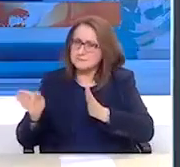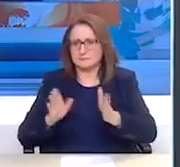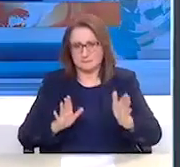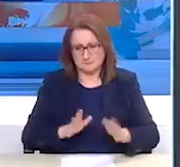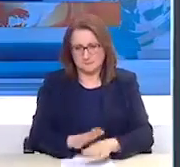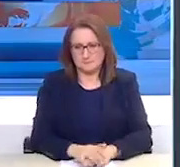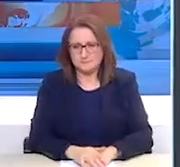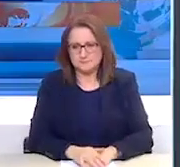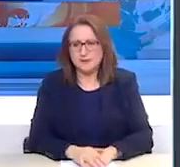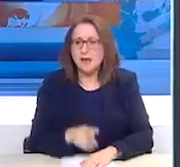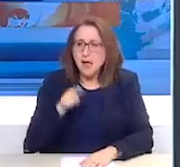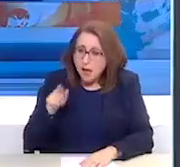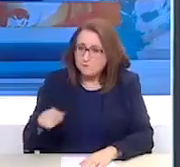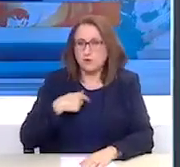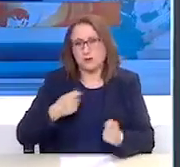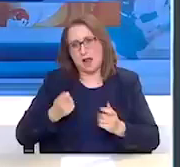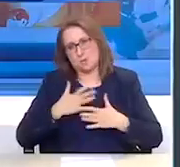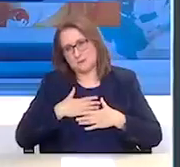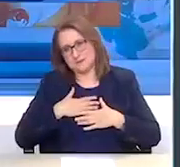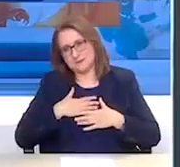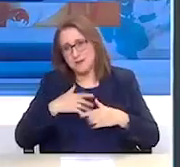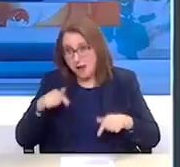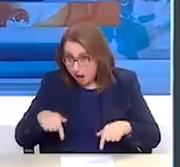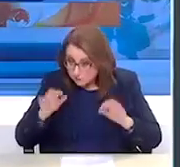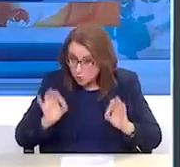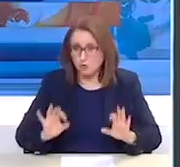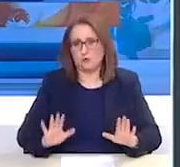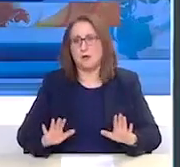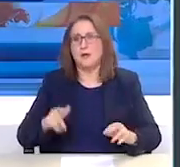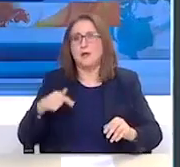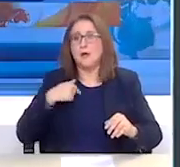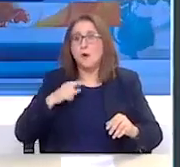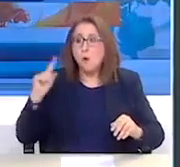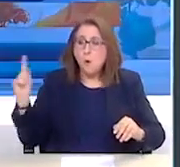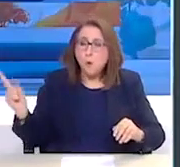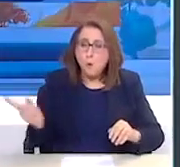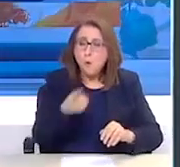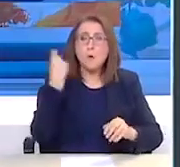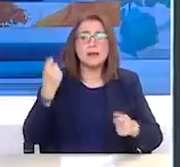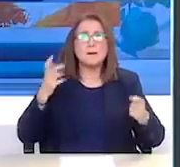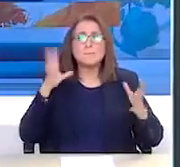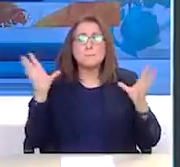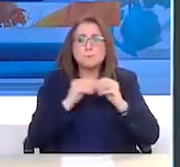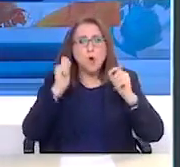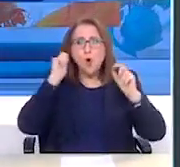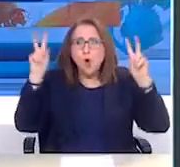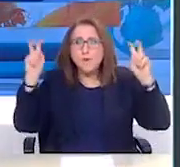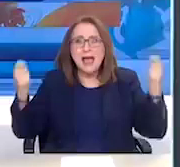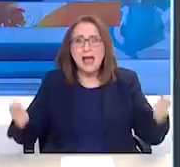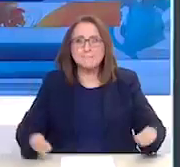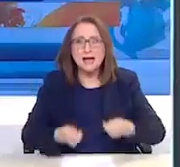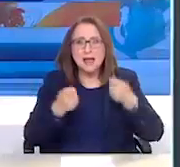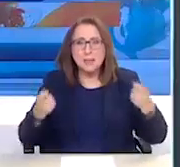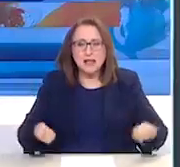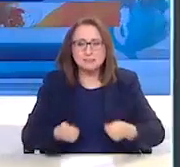σε πρωτοβάθμιο επίπεδο. Και αυτό κάνουμε. Δραστηριοποιούμε όλο το πλέγμα των επαγγελματιών υγείας, έτσι ώστε σε πρωτοβάθμιο επίπεδο υγείας